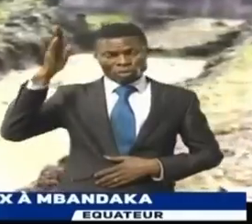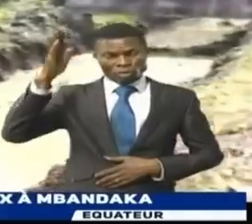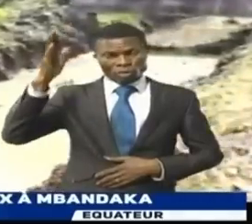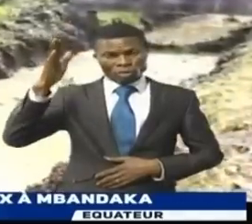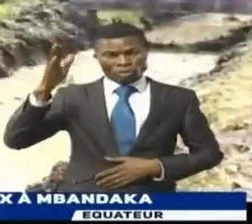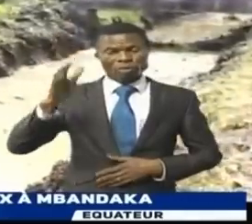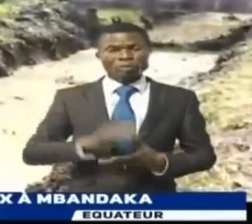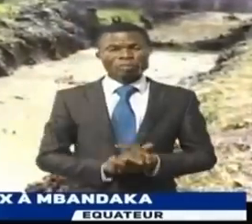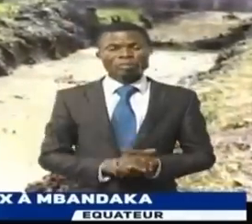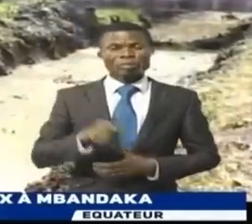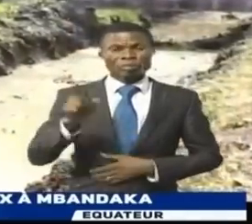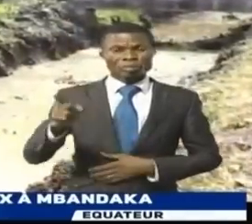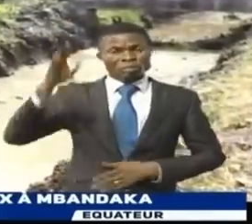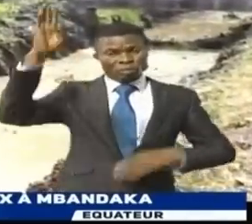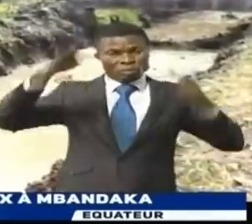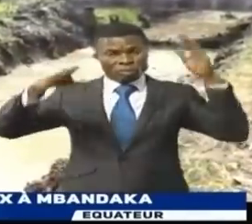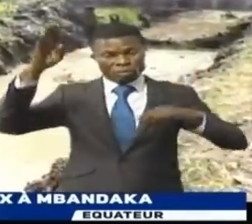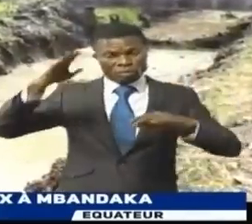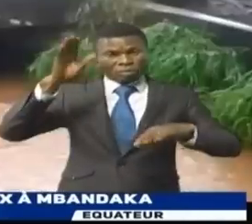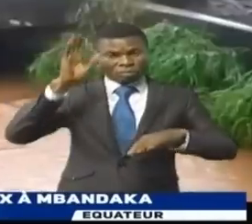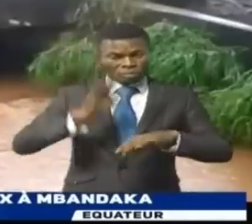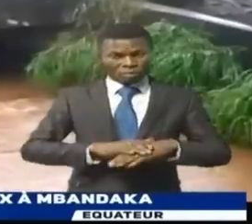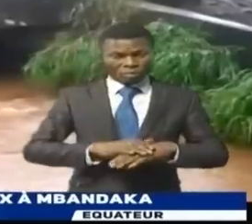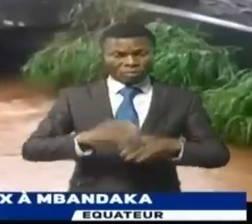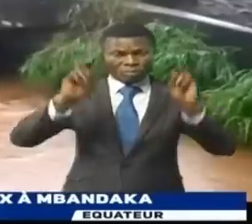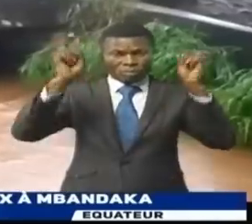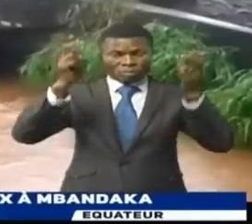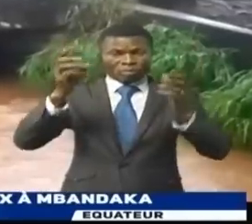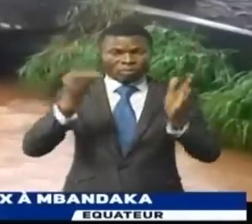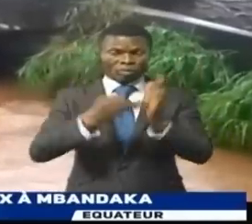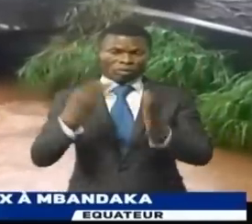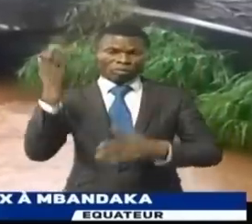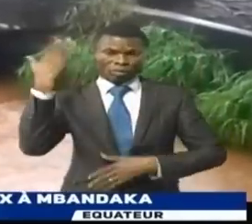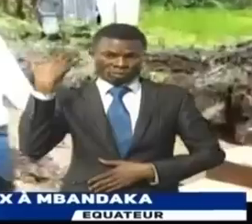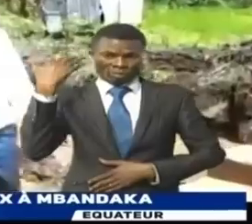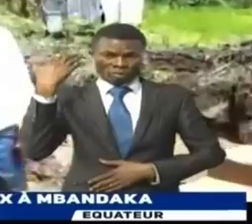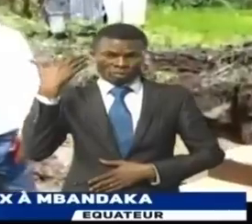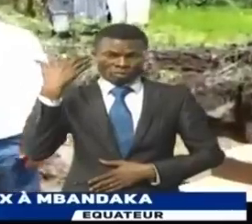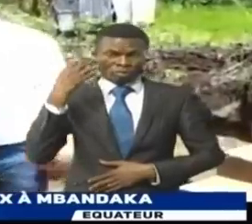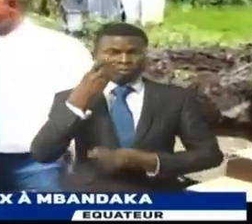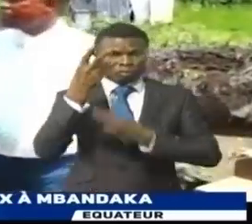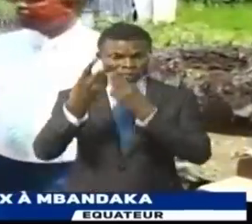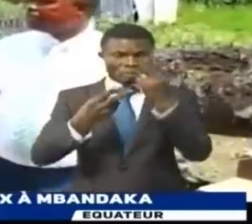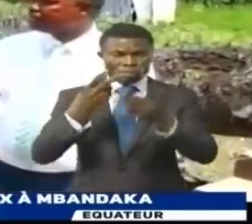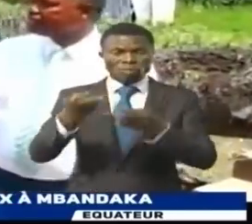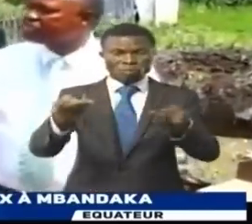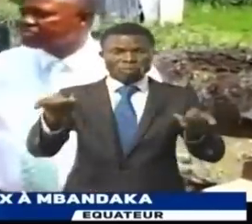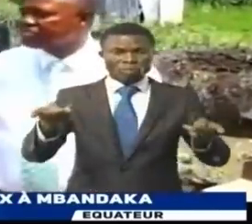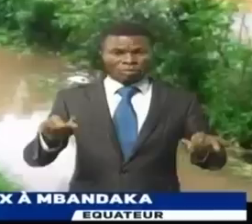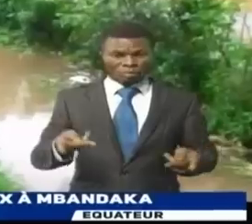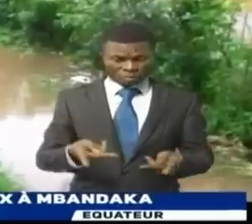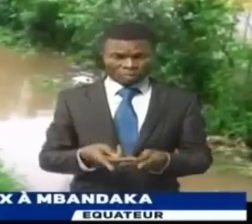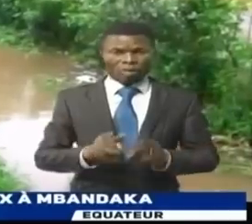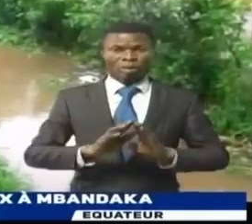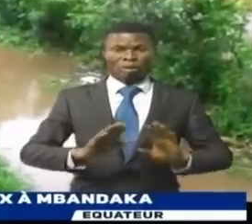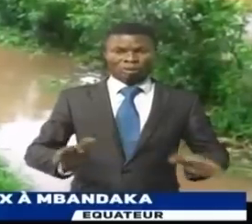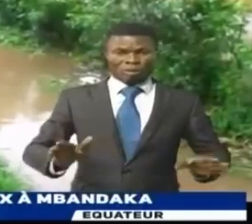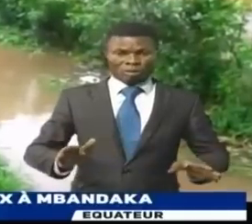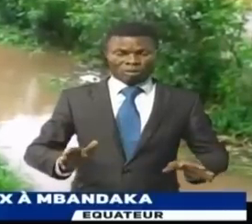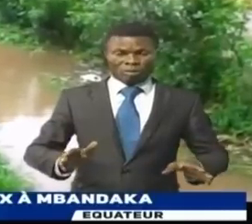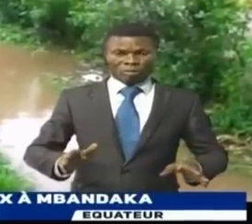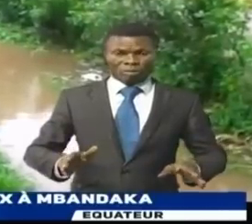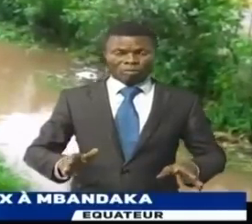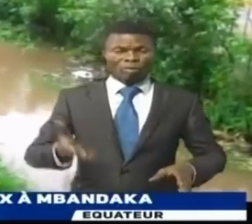pluie torrentielle qui s'est déversée sur la ville le dimanche dernier, a visité des sites susceptibles de subir